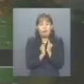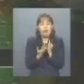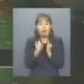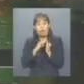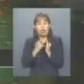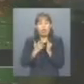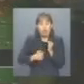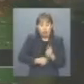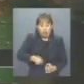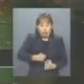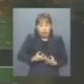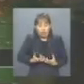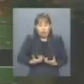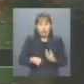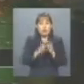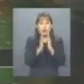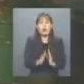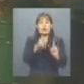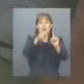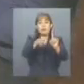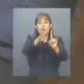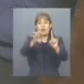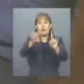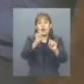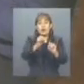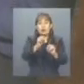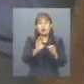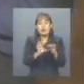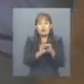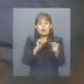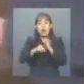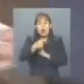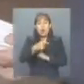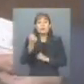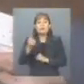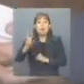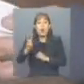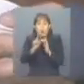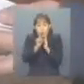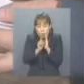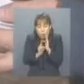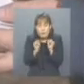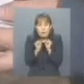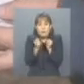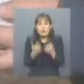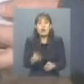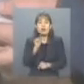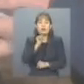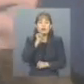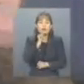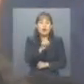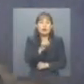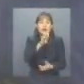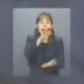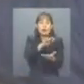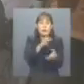ารักษาตัวเกือบ 1,600 คนอุณหภูมิเฉลี่ยติดลบ16องศาเซลเซียสทำให้ทางการต้องสั่งปิดเรียนและยกเลิกบริ